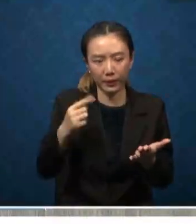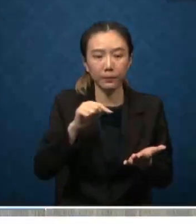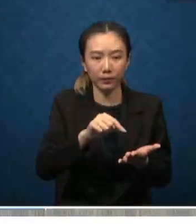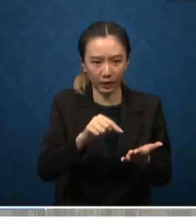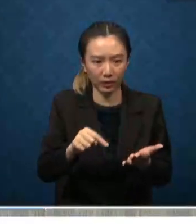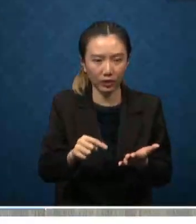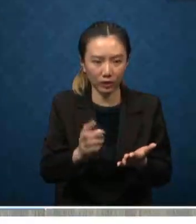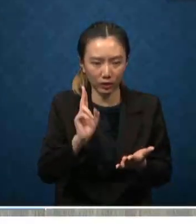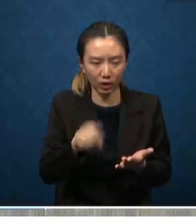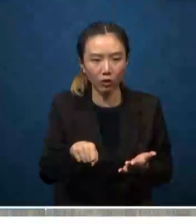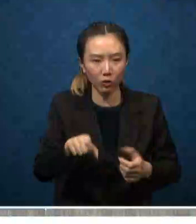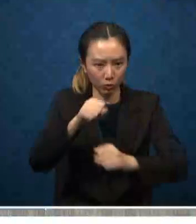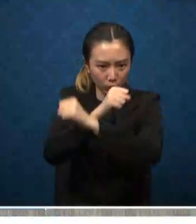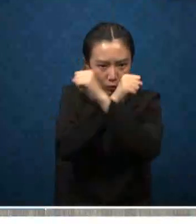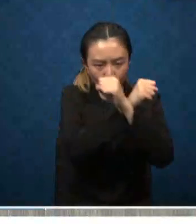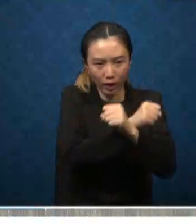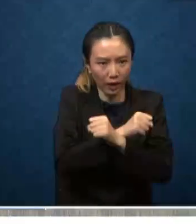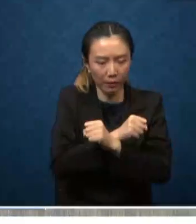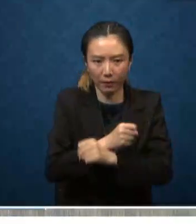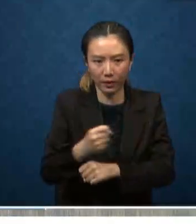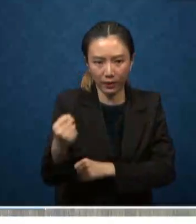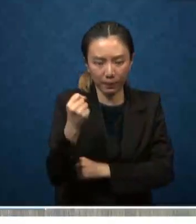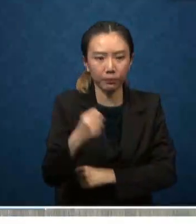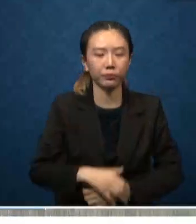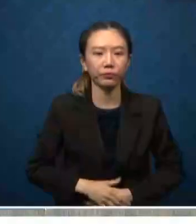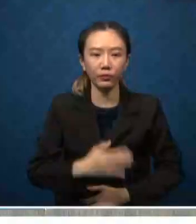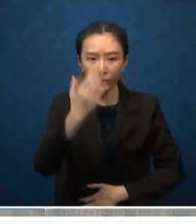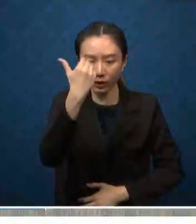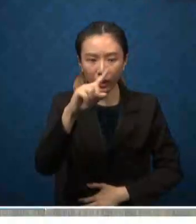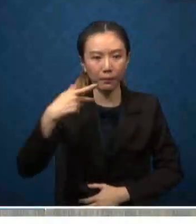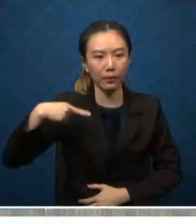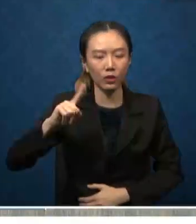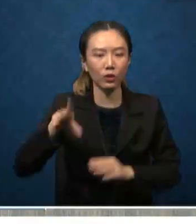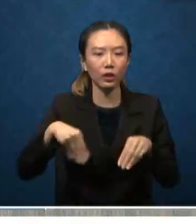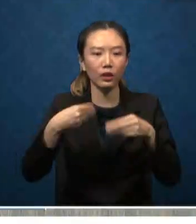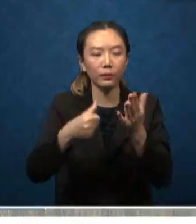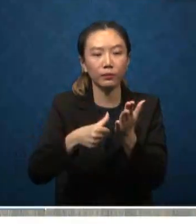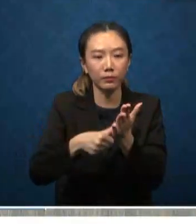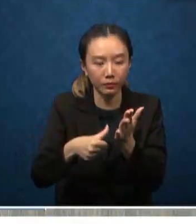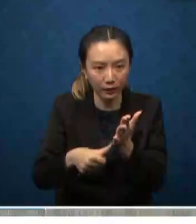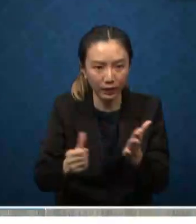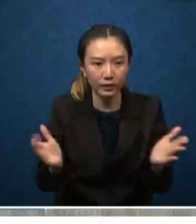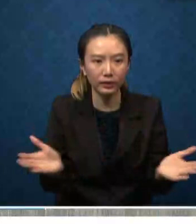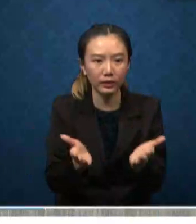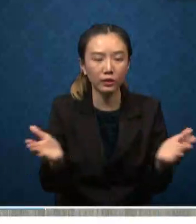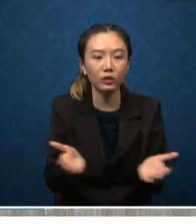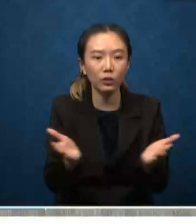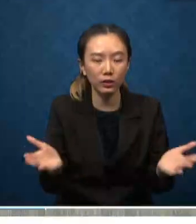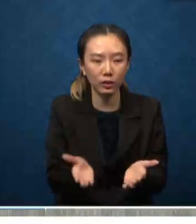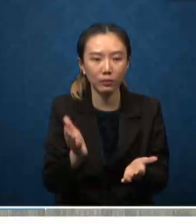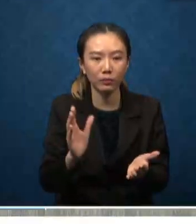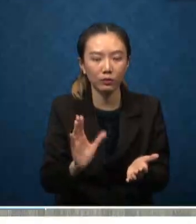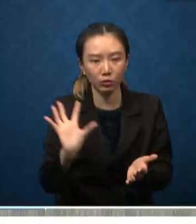าตรการการแลกเปลี่ยนข้อมูลเพื่อประโยชน์ทางภาษีอากรที่ได้รับการส่งเสริมจากทั่วโล